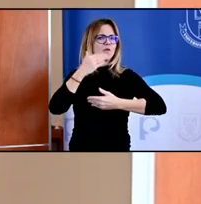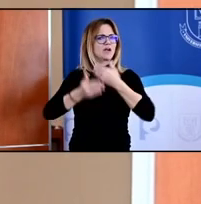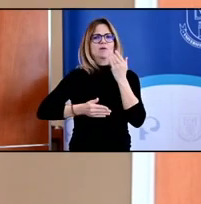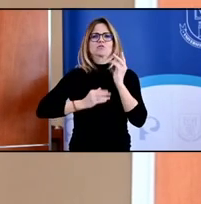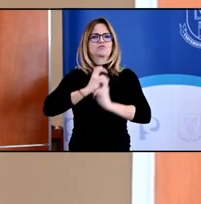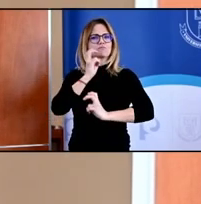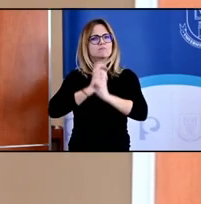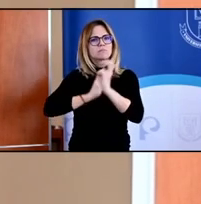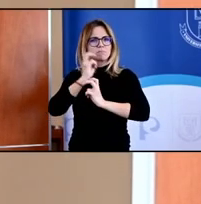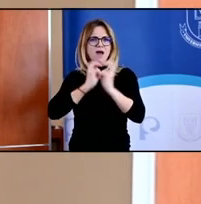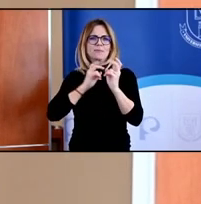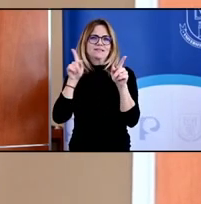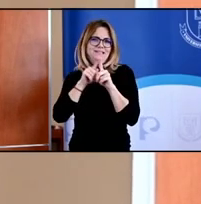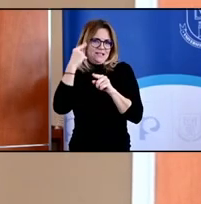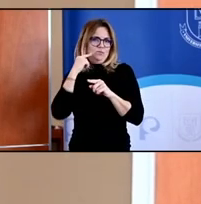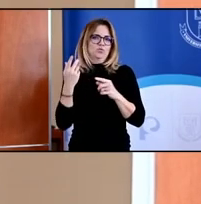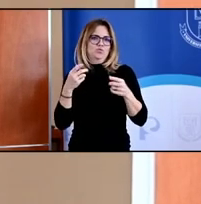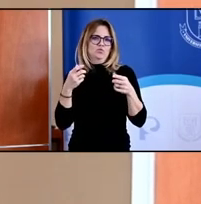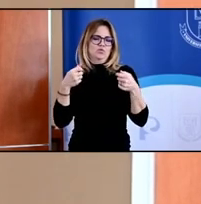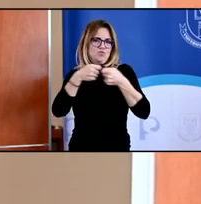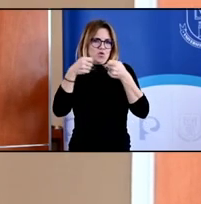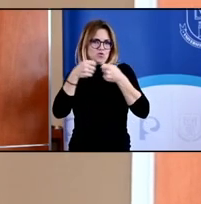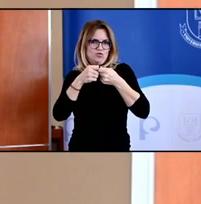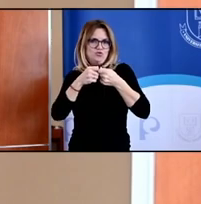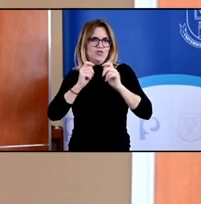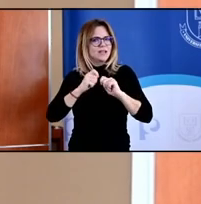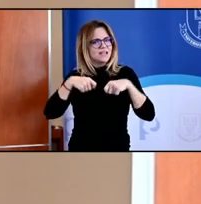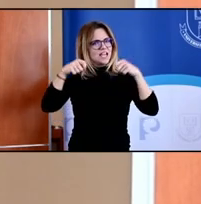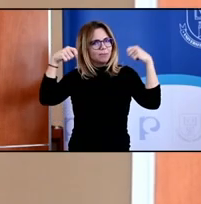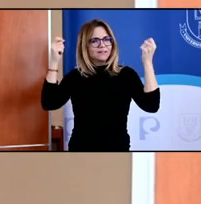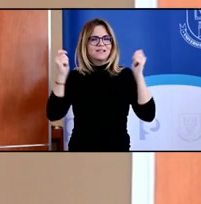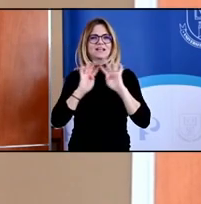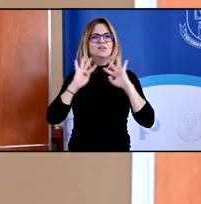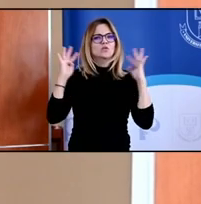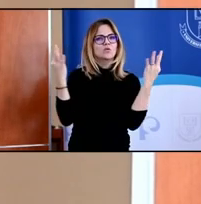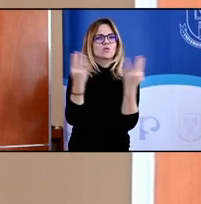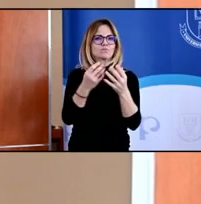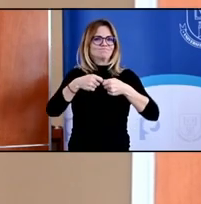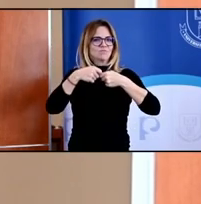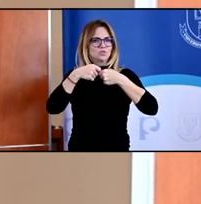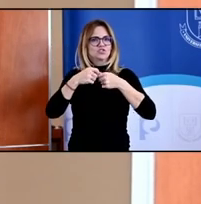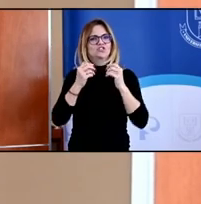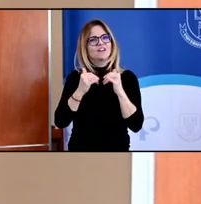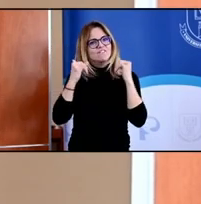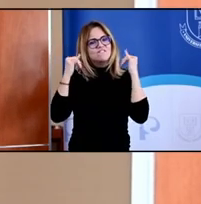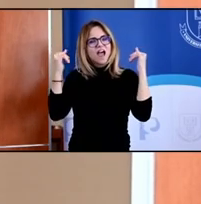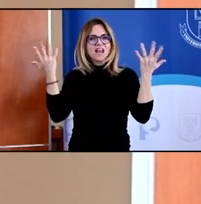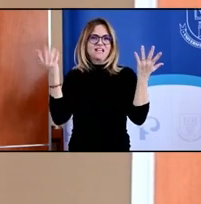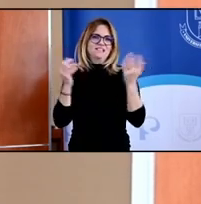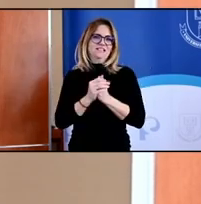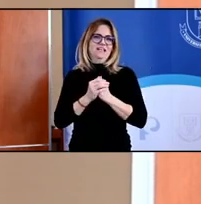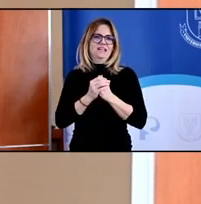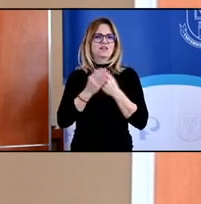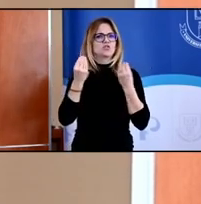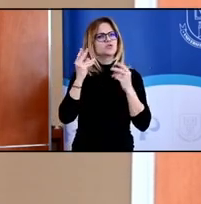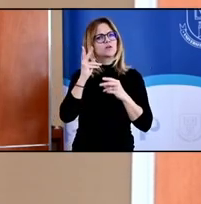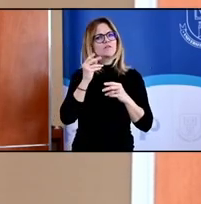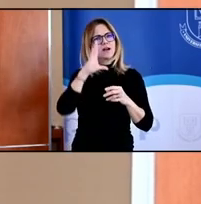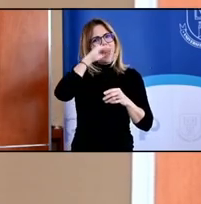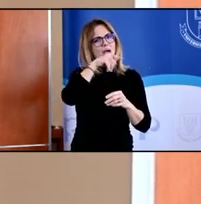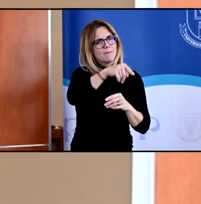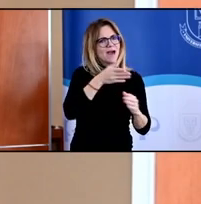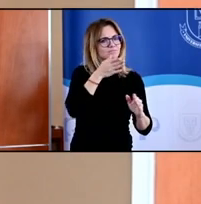közösséget építeni közönséget fejleszteni és sokszor van az hogy amikor beszélünk ezekkel az emberekkel